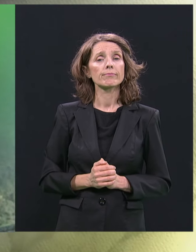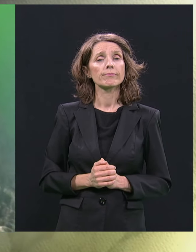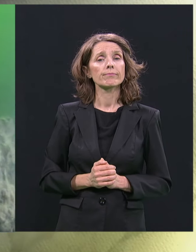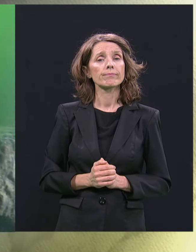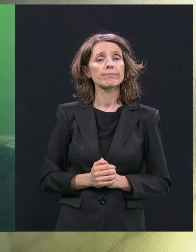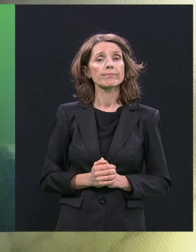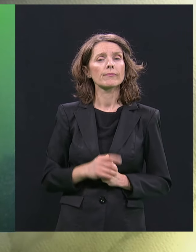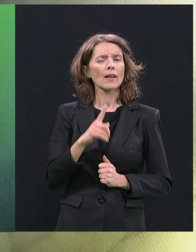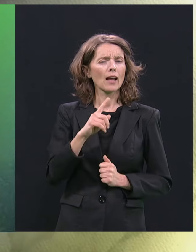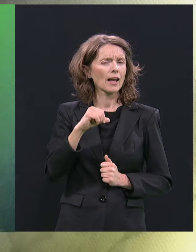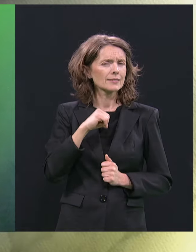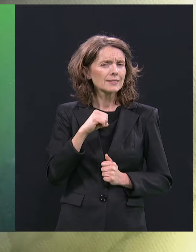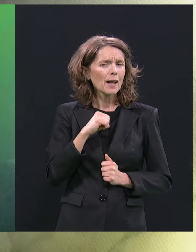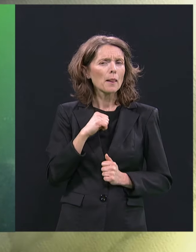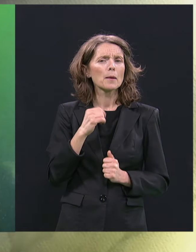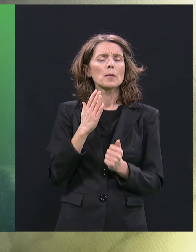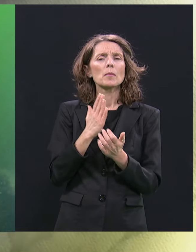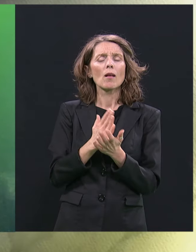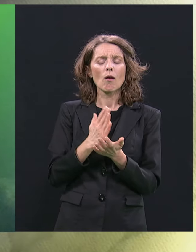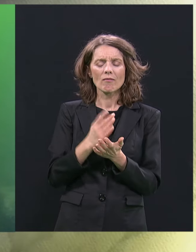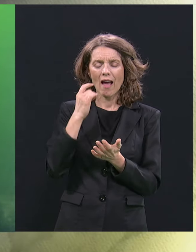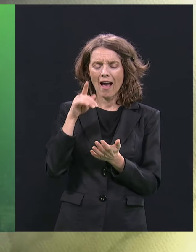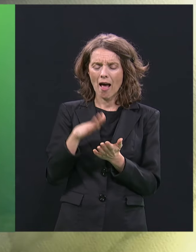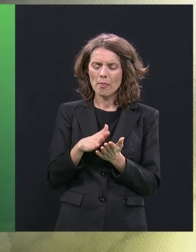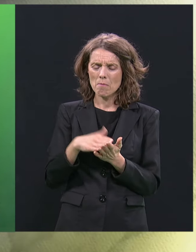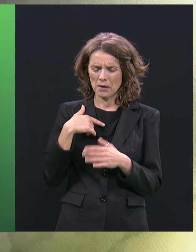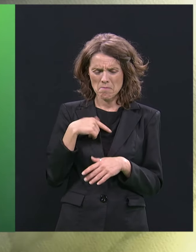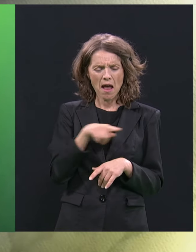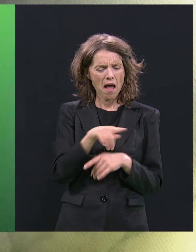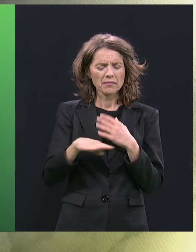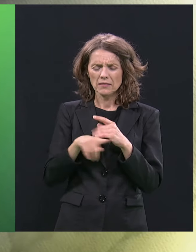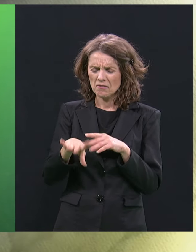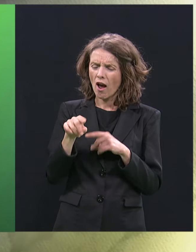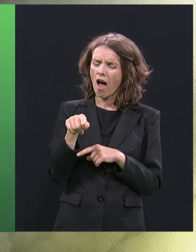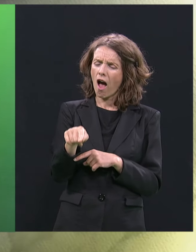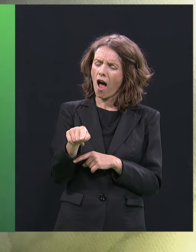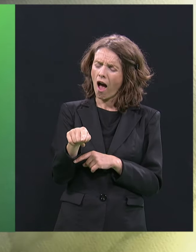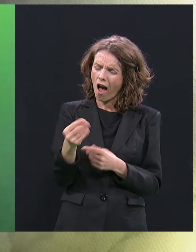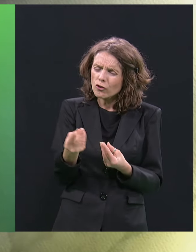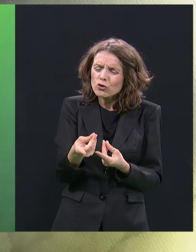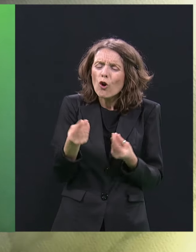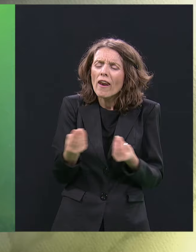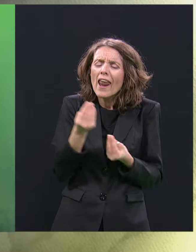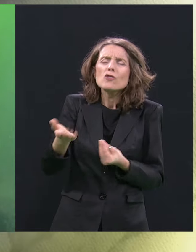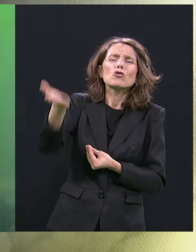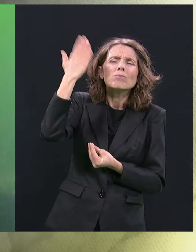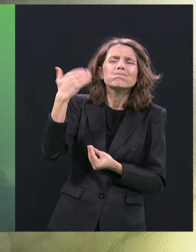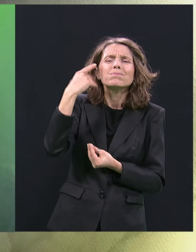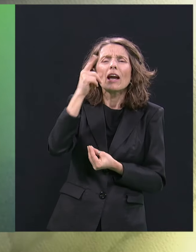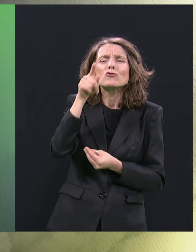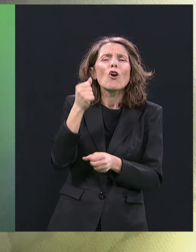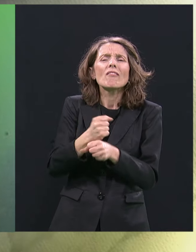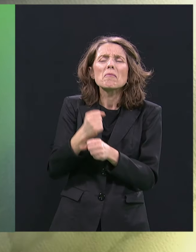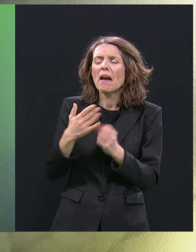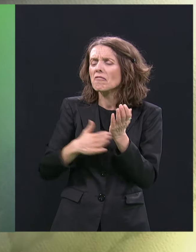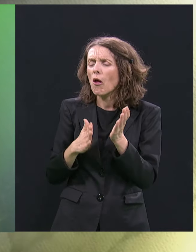Najinteresantnije je kada pronađemo da je na drvo uticalo ljudska ruka. To nam je najinteresantnije i to su ili grede